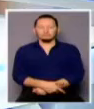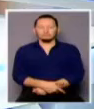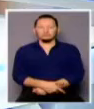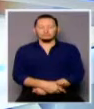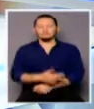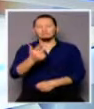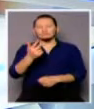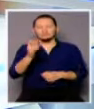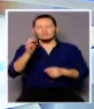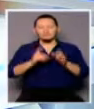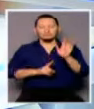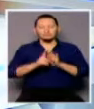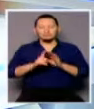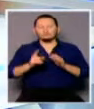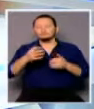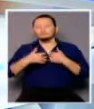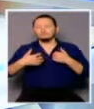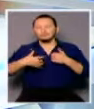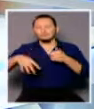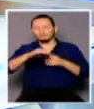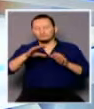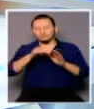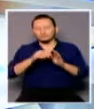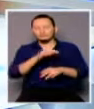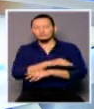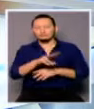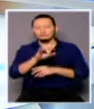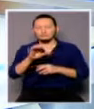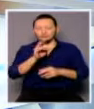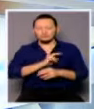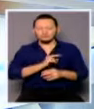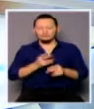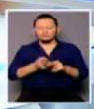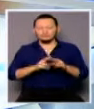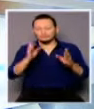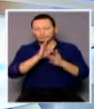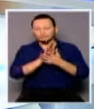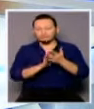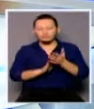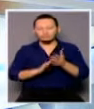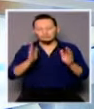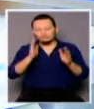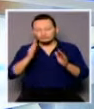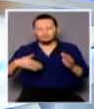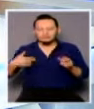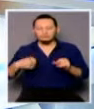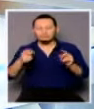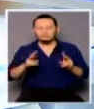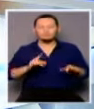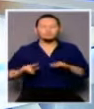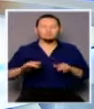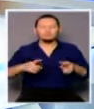Қазанның үшінші жексенбісі орман шаруашылығы қызметкерлері күні. Осыған орай облыстық табиғи ресурстар және табиғат пайдалануды реттеу